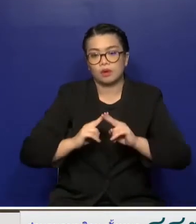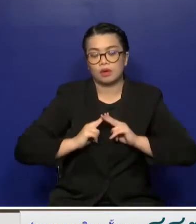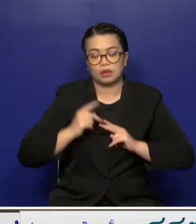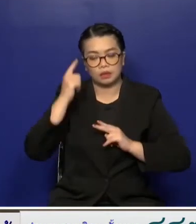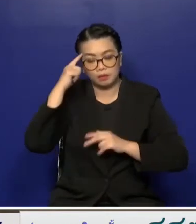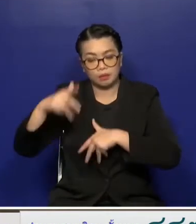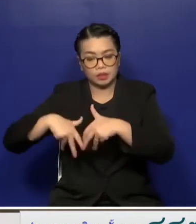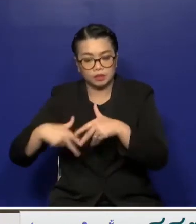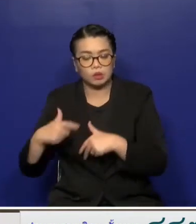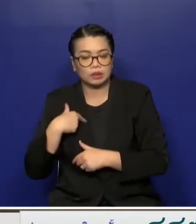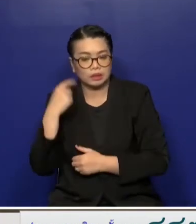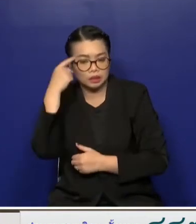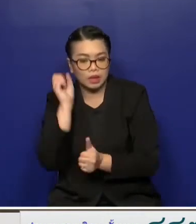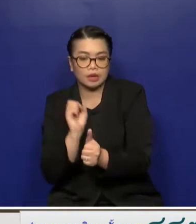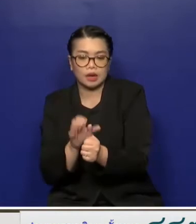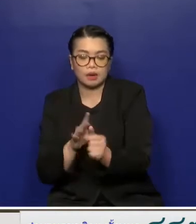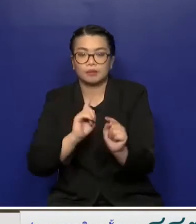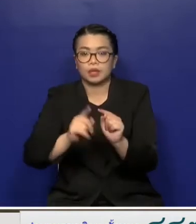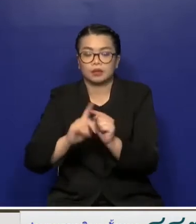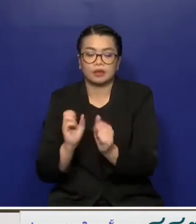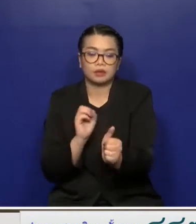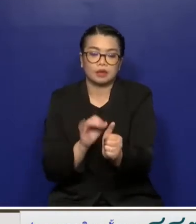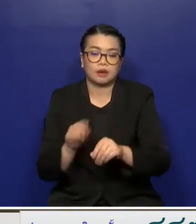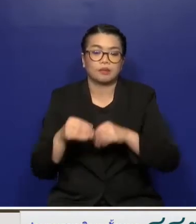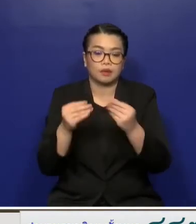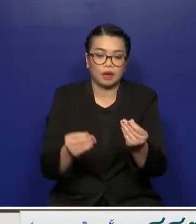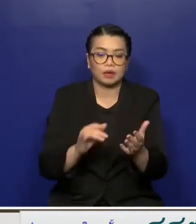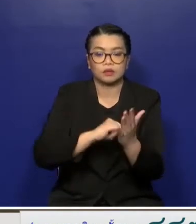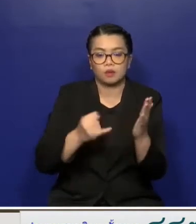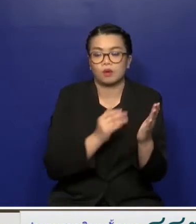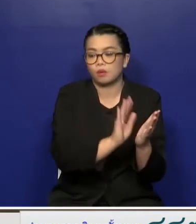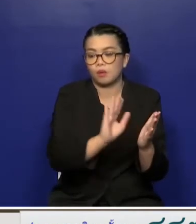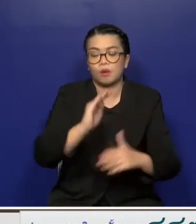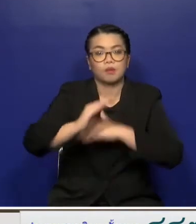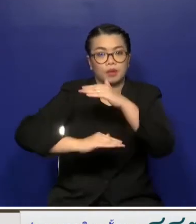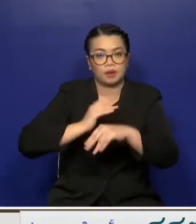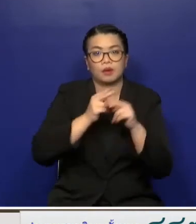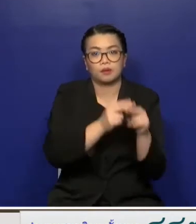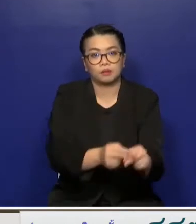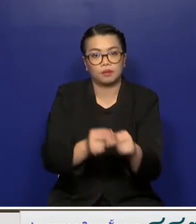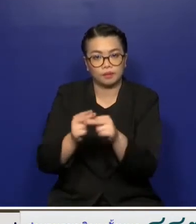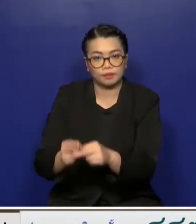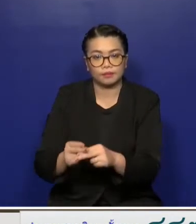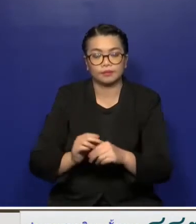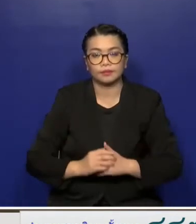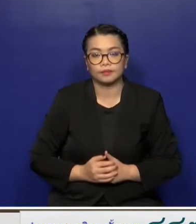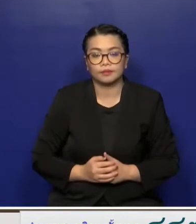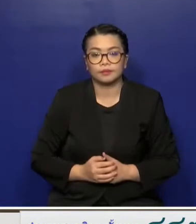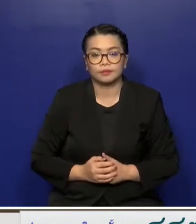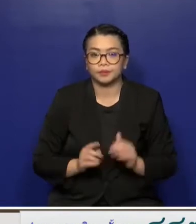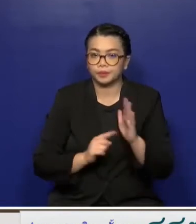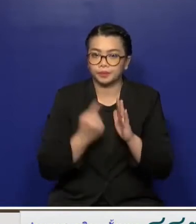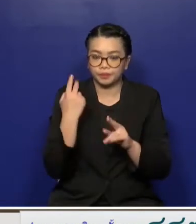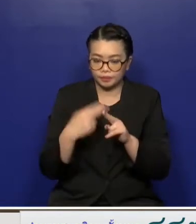นร่วมจากกลุ่มผลประโยชน์ต่างๆที่เข้ามาดำเนินการครับท่านประธานดำเนินการขั้นต้นนี่ก็คือการเสนอชื่